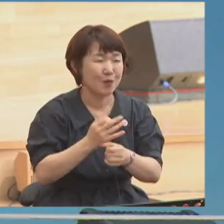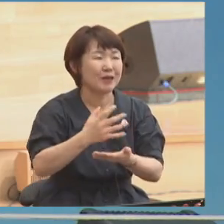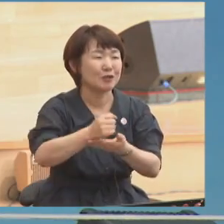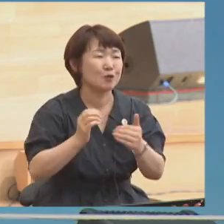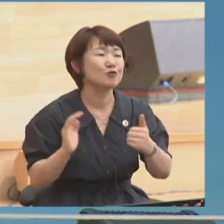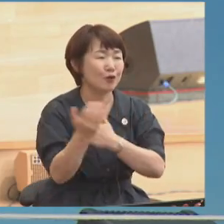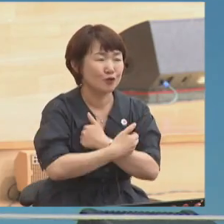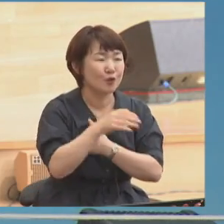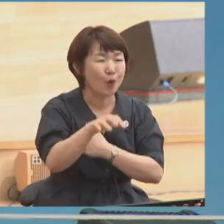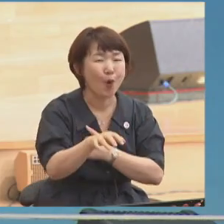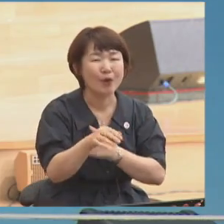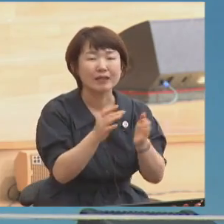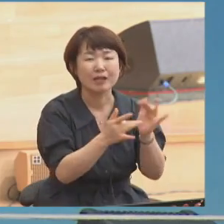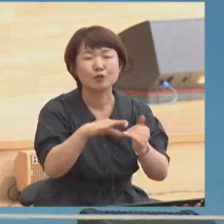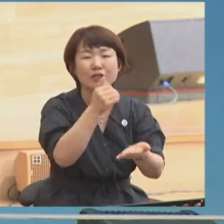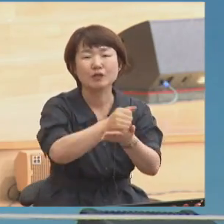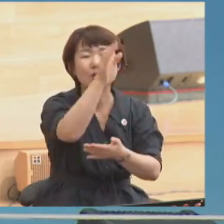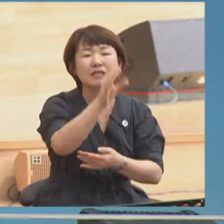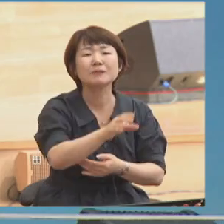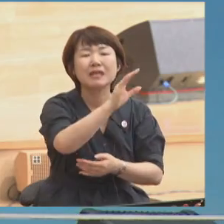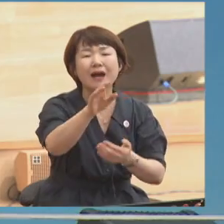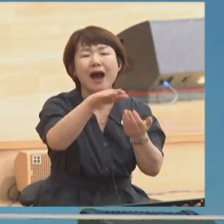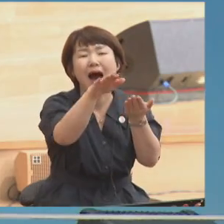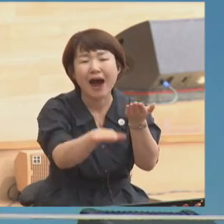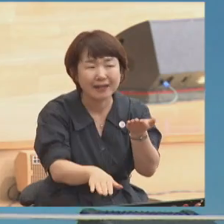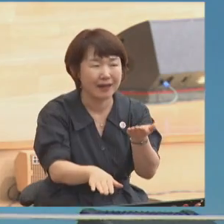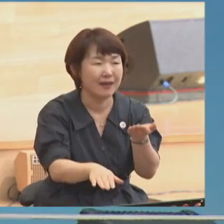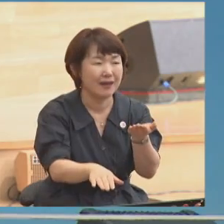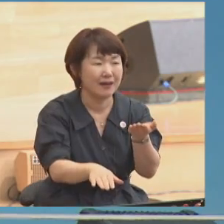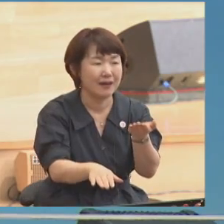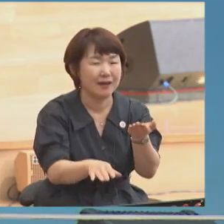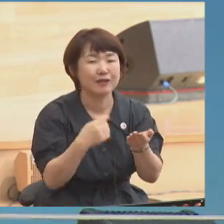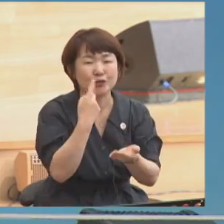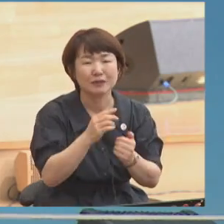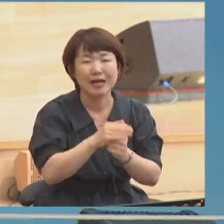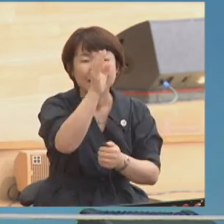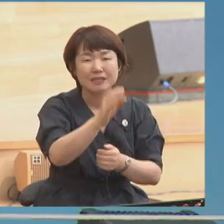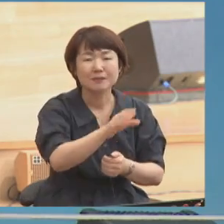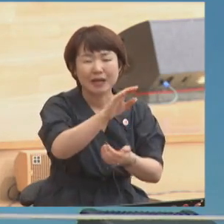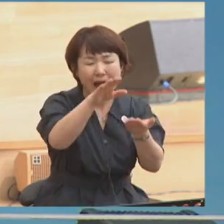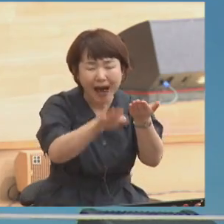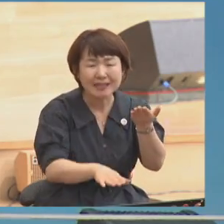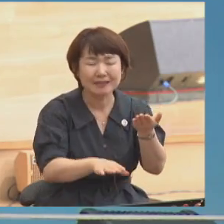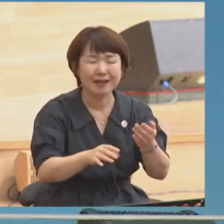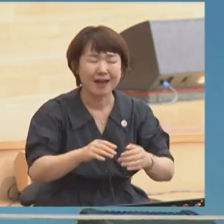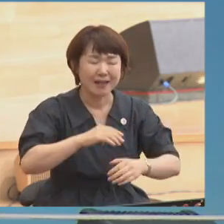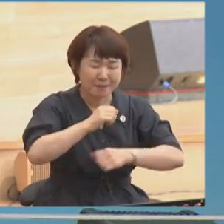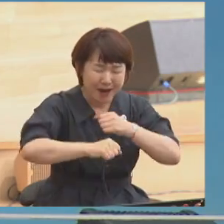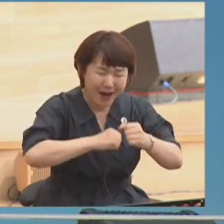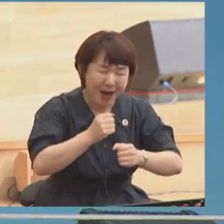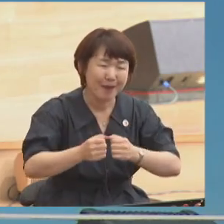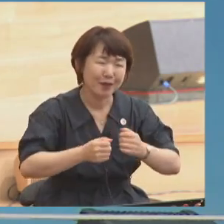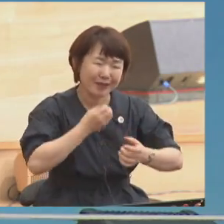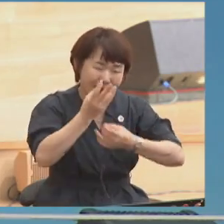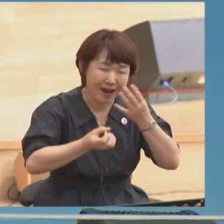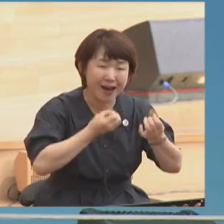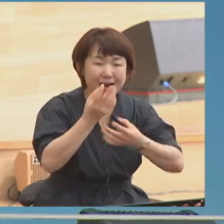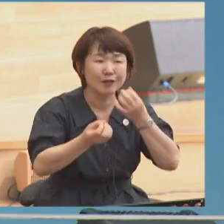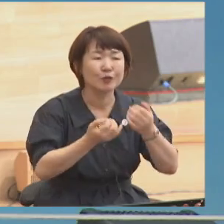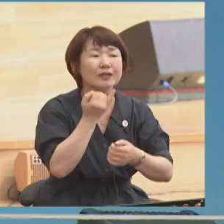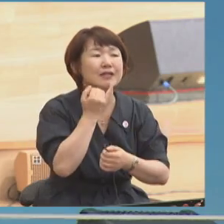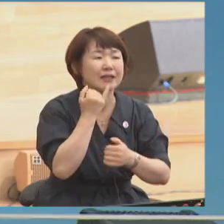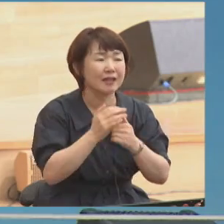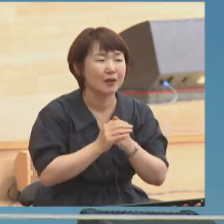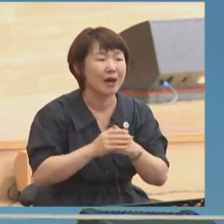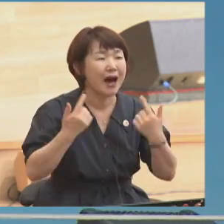예수 그리스도 십자가 아래인 줄 믿습니다. 십자가 아래서 다 토해내는 거예요.